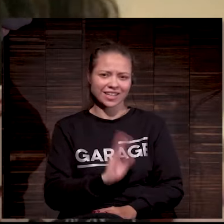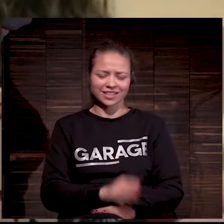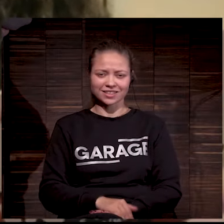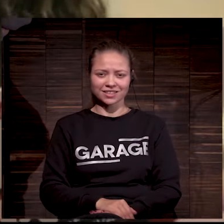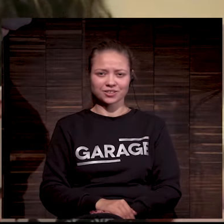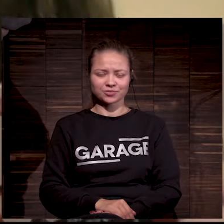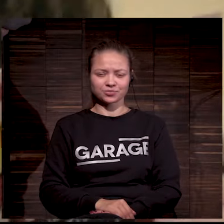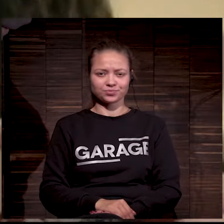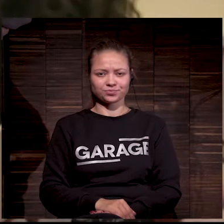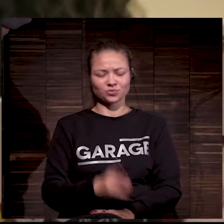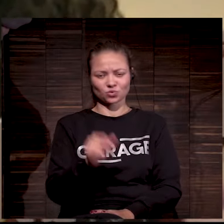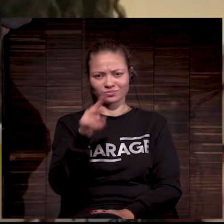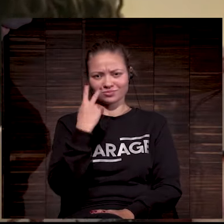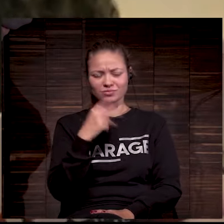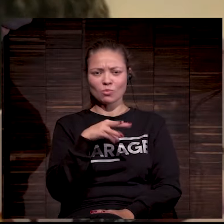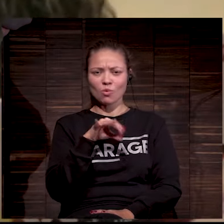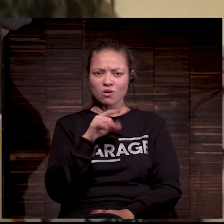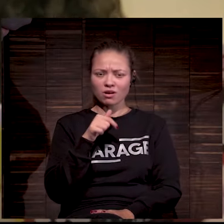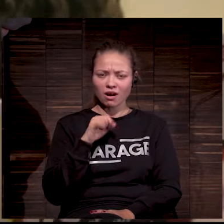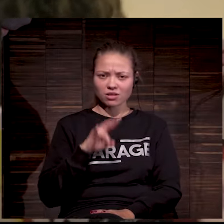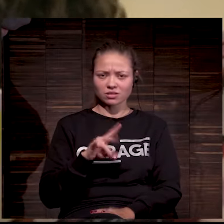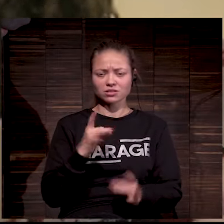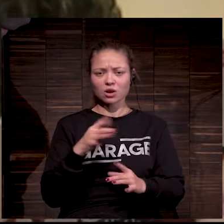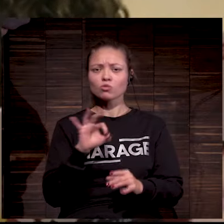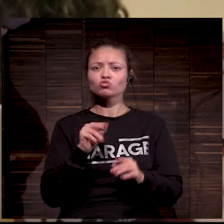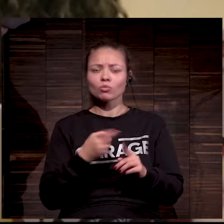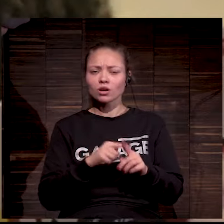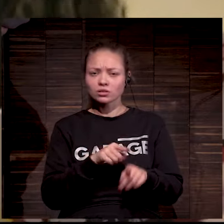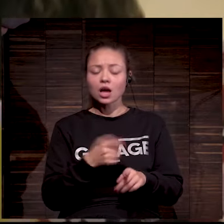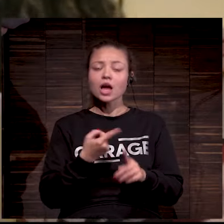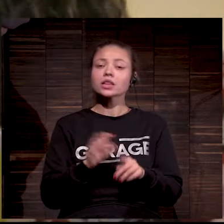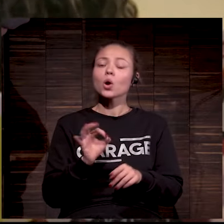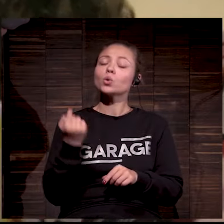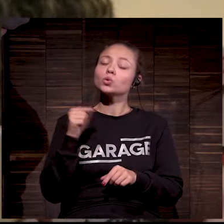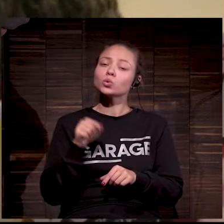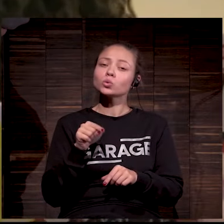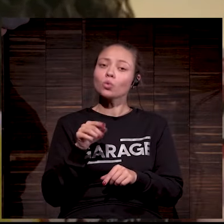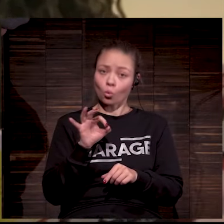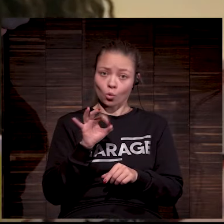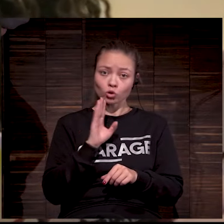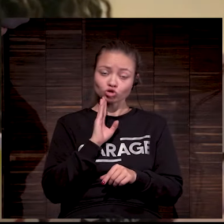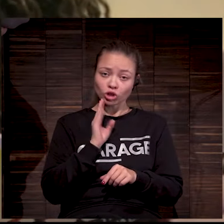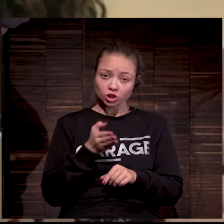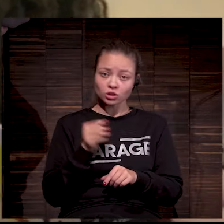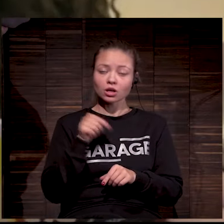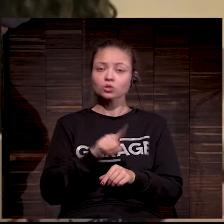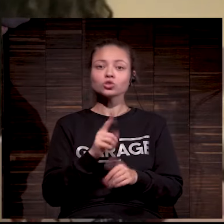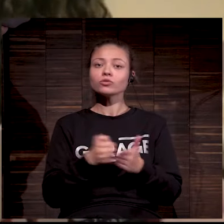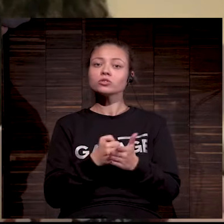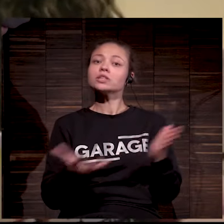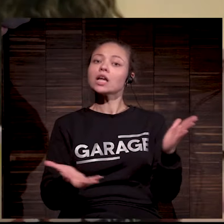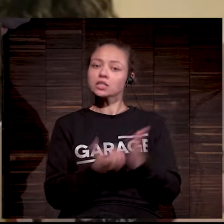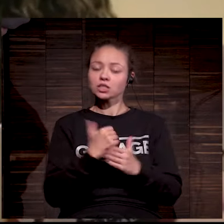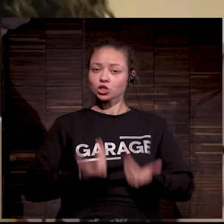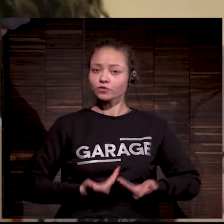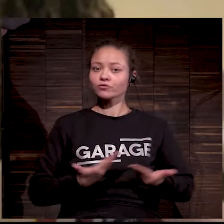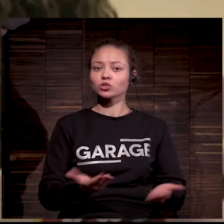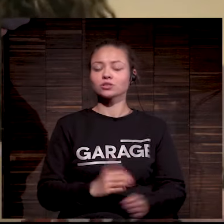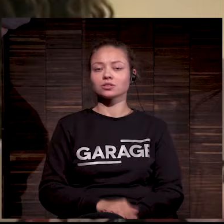слушай но морган расскажи тогда про что это это про то что это про женщин которые чего-то достигли в жизни